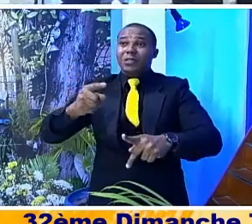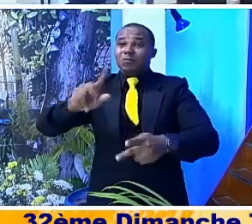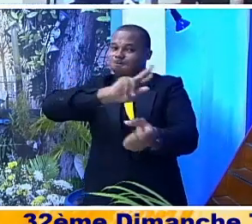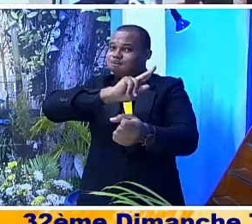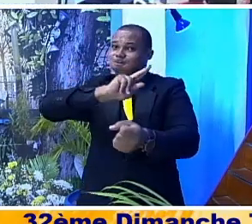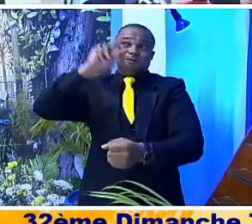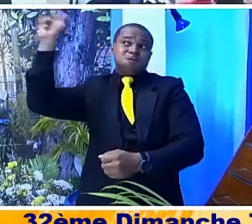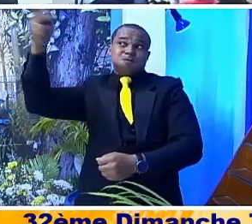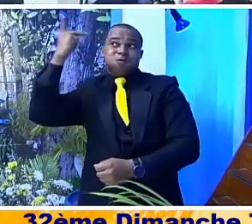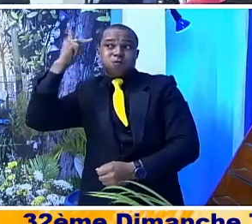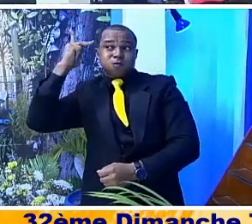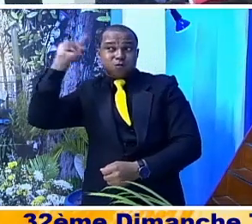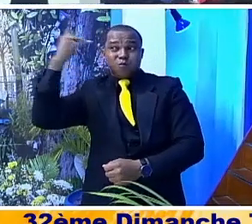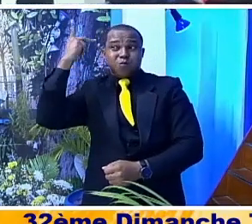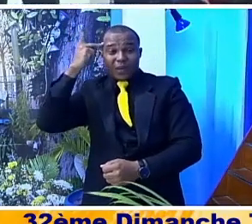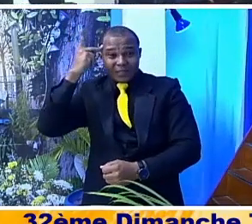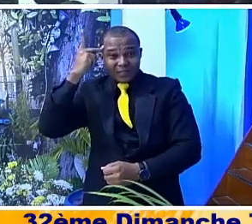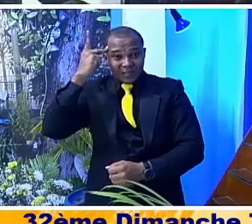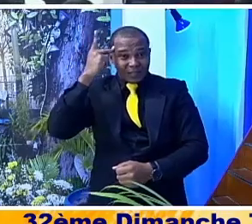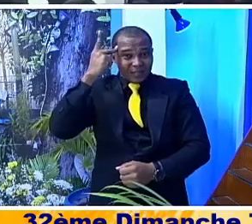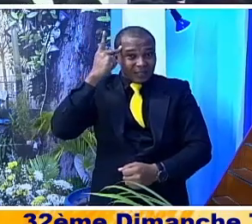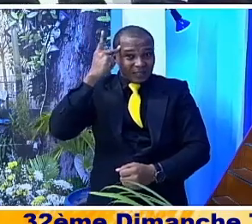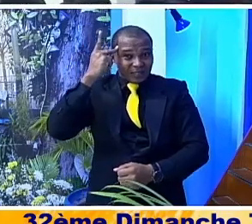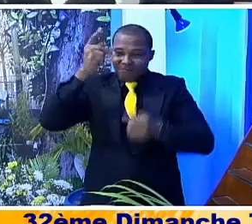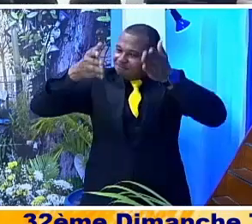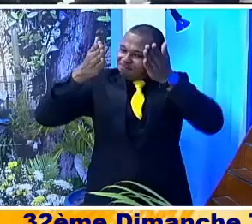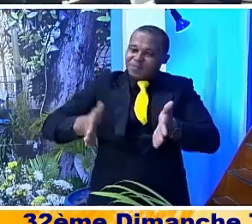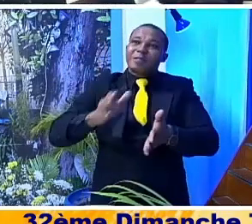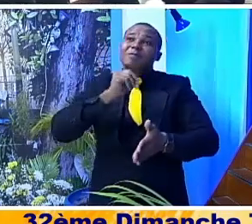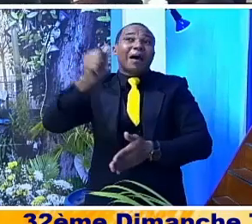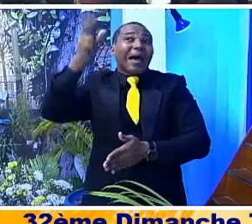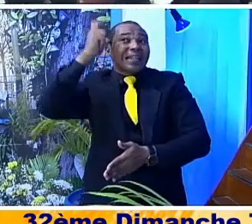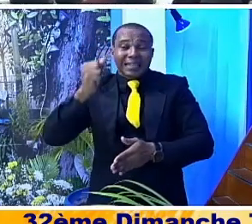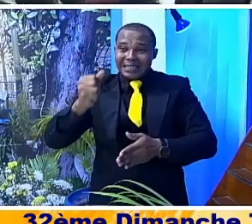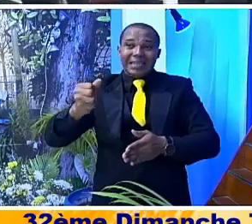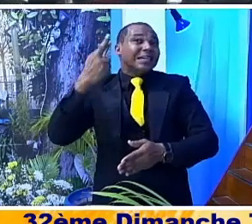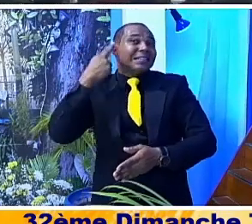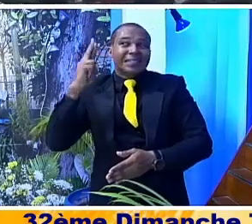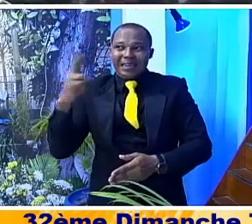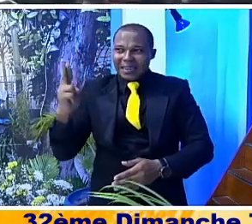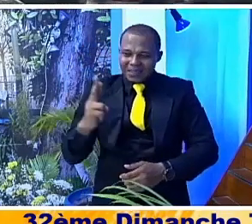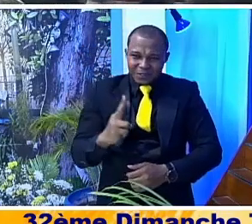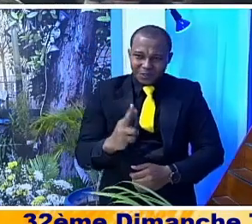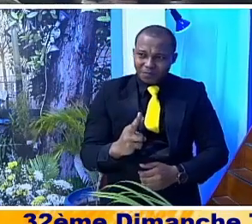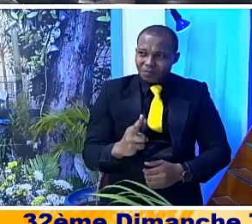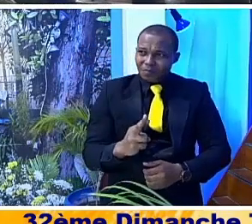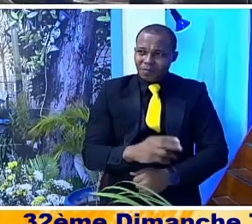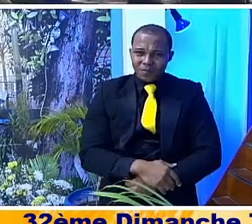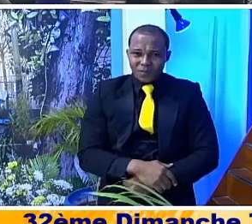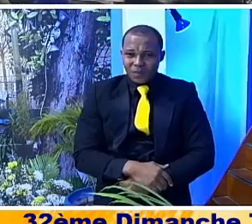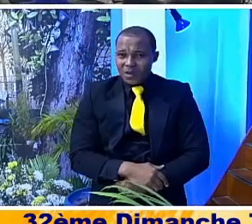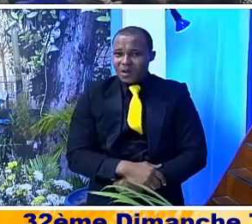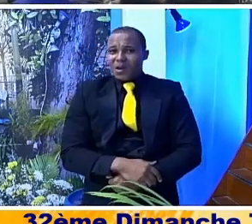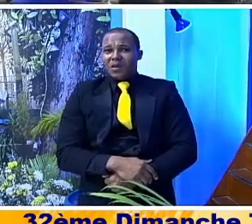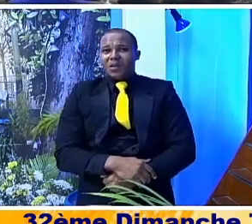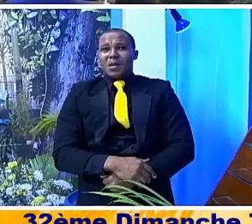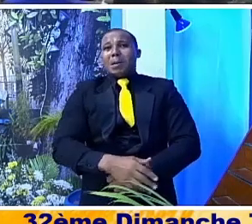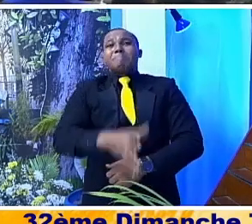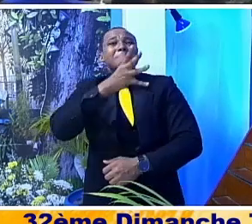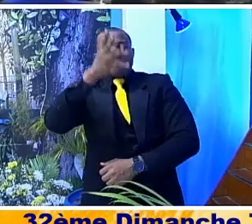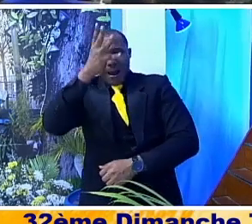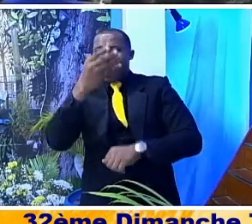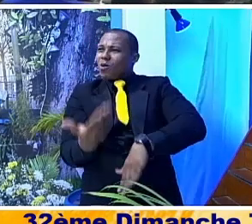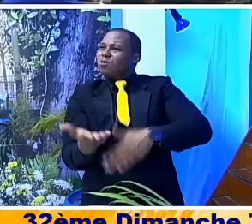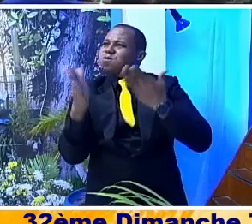l'église sur l'église à tourner de ça. Pour nèg comme si pour ça pas dit rien. Alors pour ta ou moun mouri parce que dans compte à